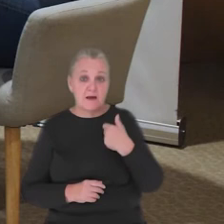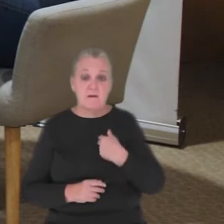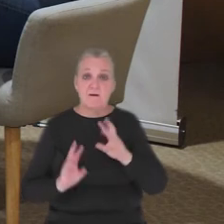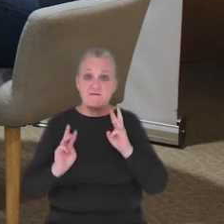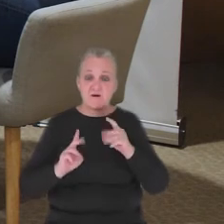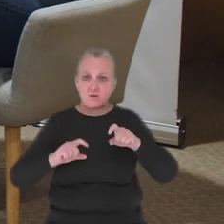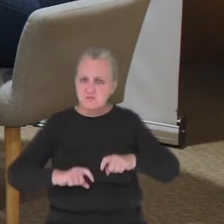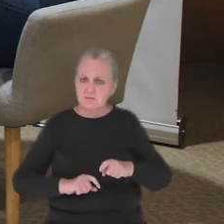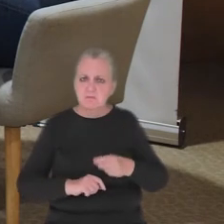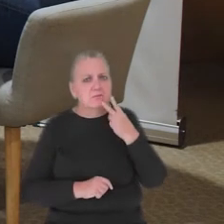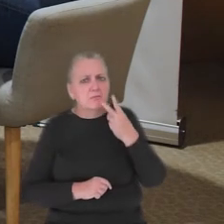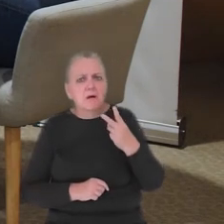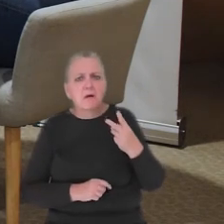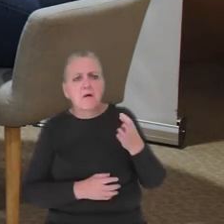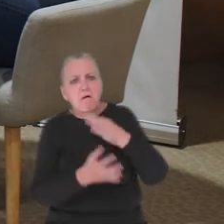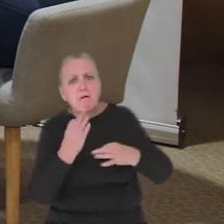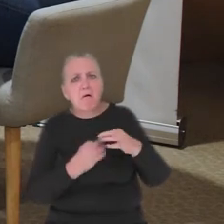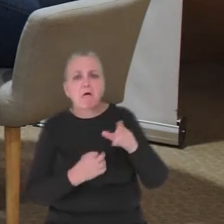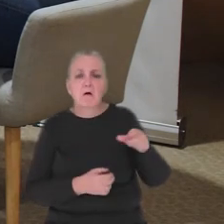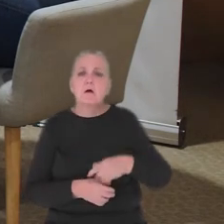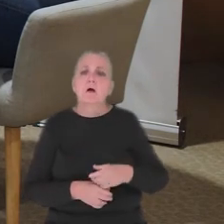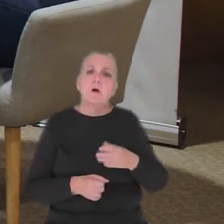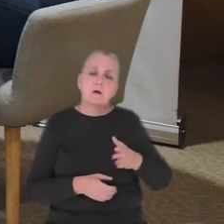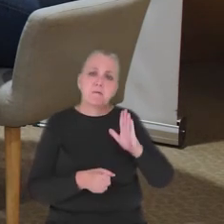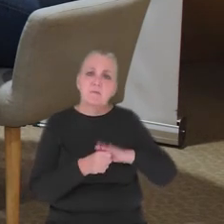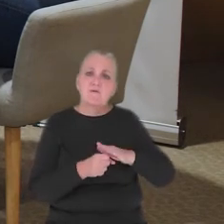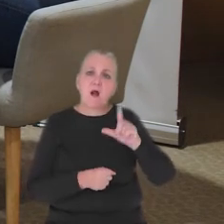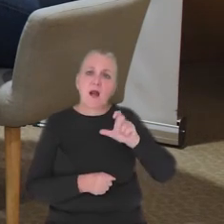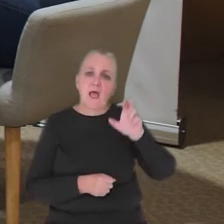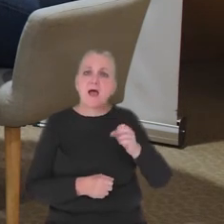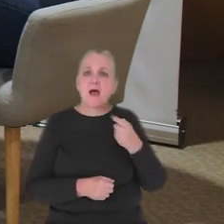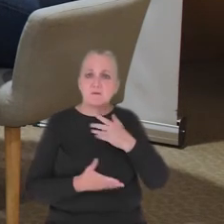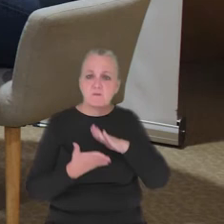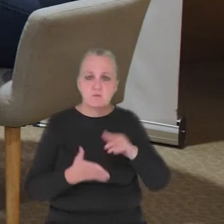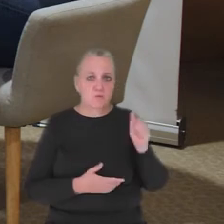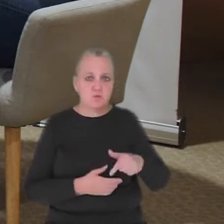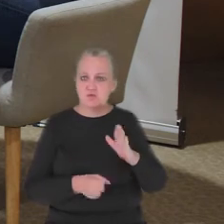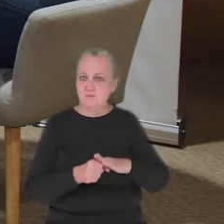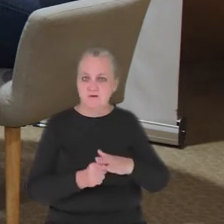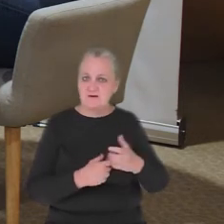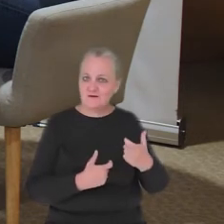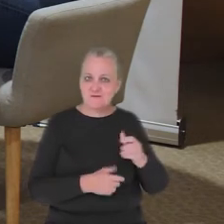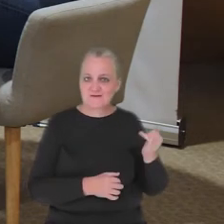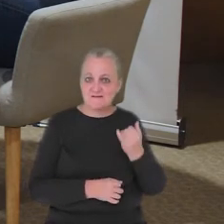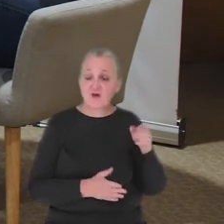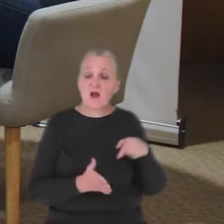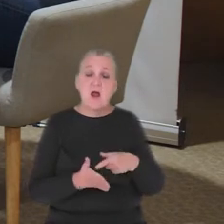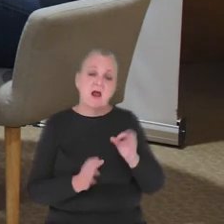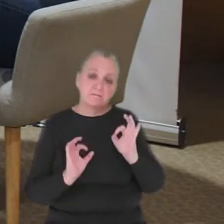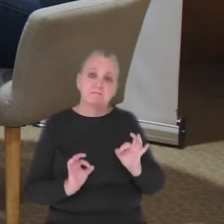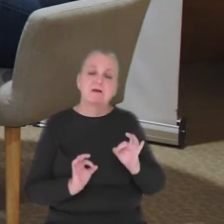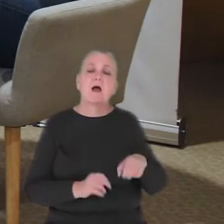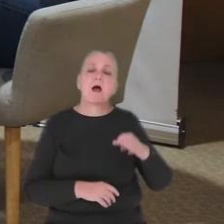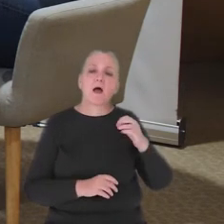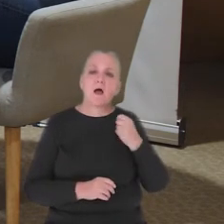warsztatach, patrzyłam na to, co on tam mówi, pijąc lecha bezalkoholowego, ponieważ musiał mieć koniecznie przy sobie wtedy jakieś piwo, ale znalazł tyle przyzwoitości, żeby wziąć